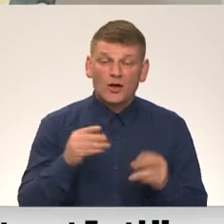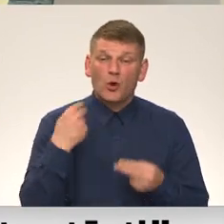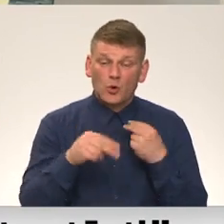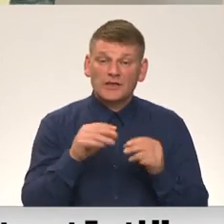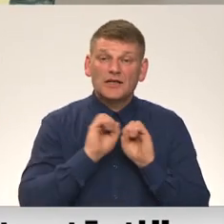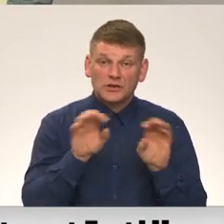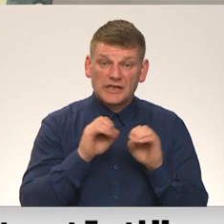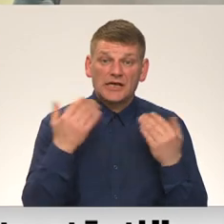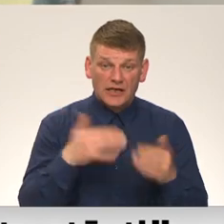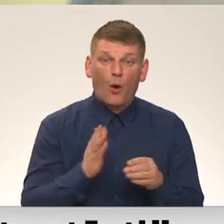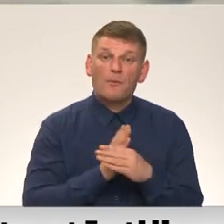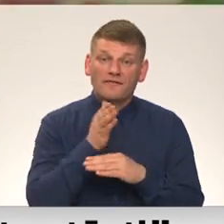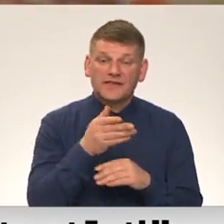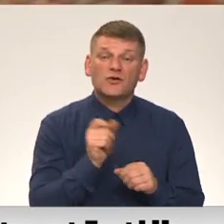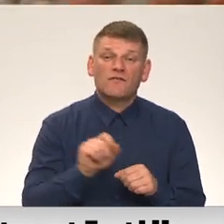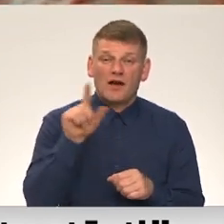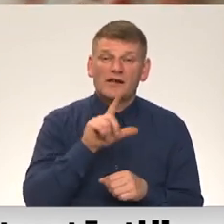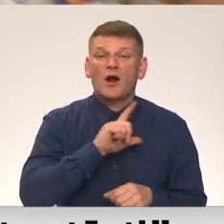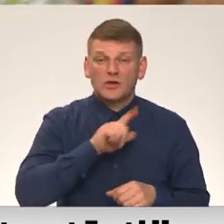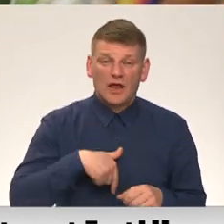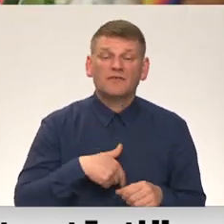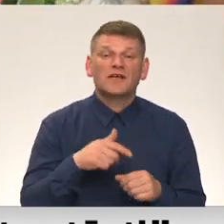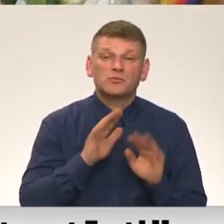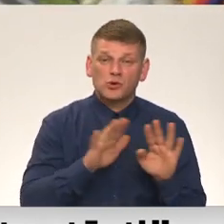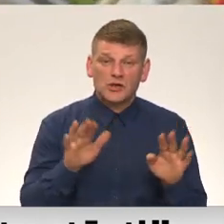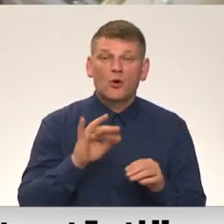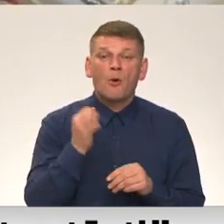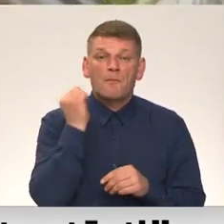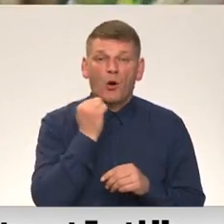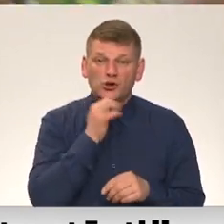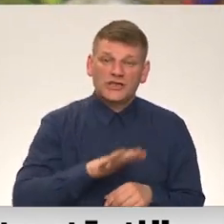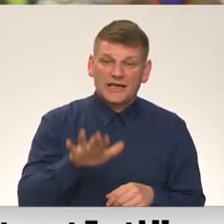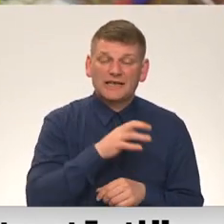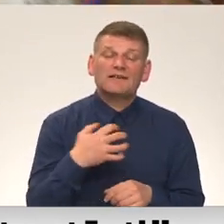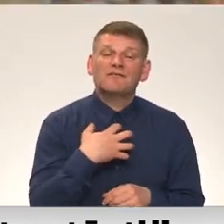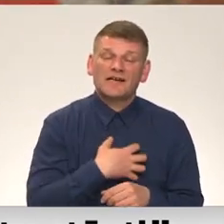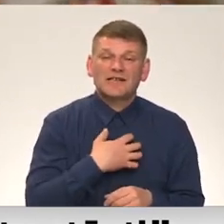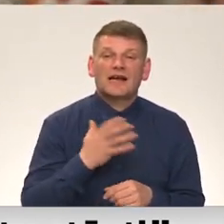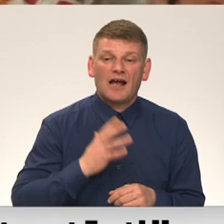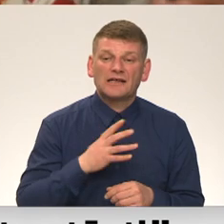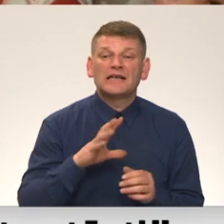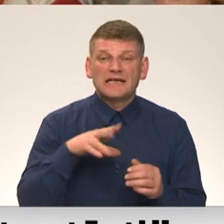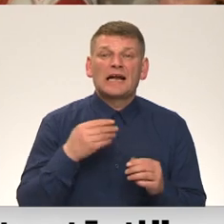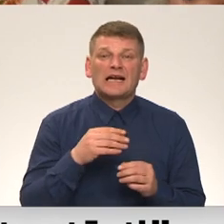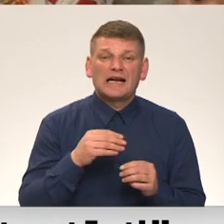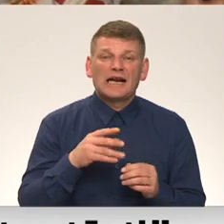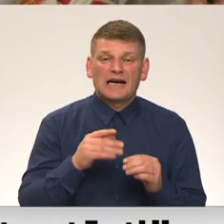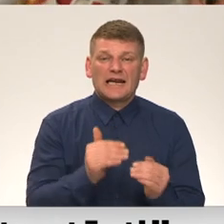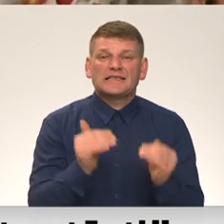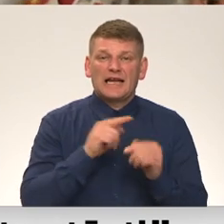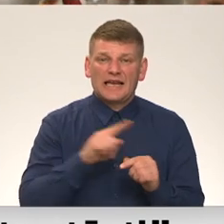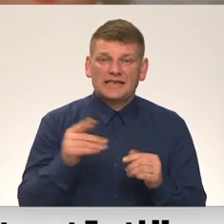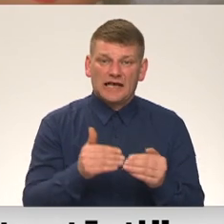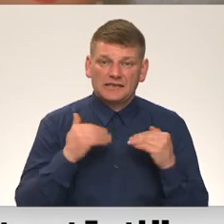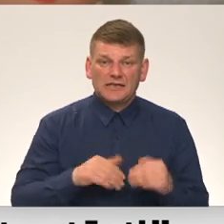rotaļlietu stāsti jau paviesojusies vairākos Latvijas muzejos, bet baušķiniekiem nācies gaidīt līdz atsaus Covid-pandēmijas